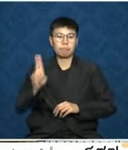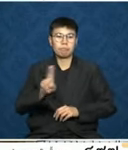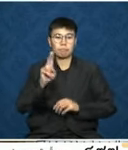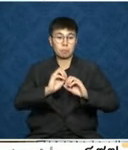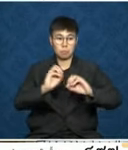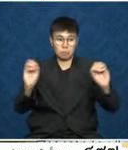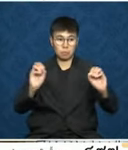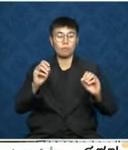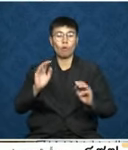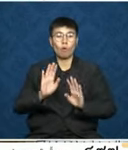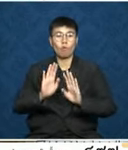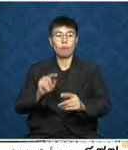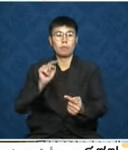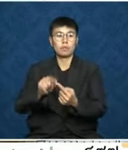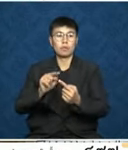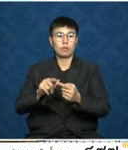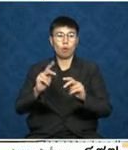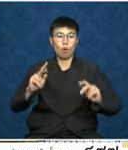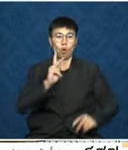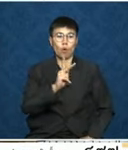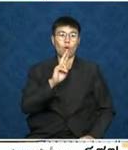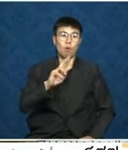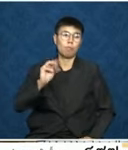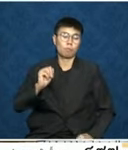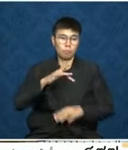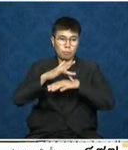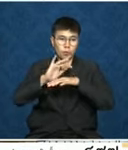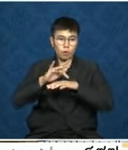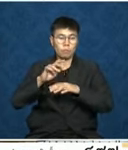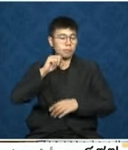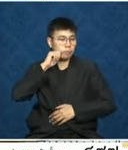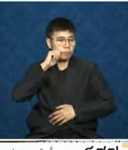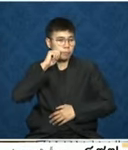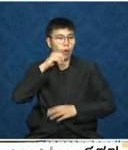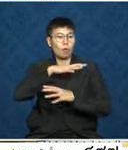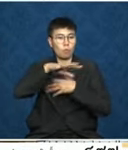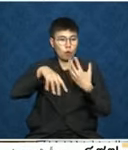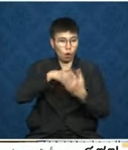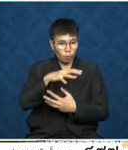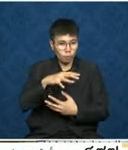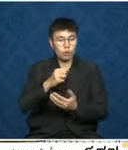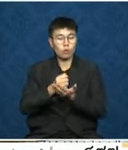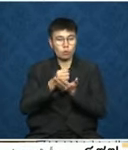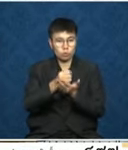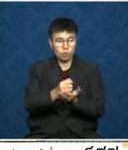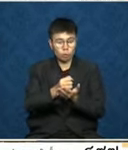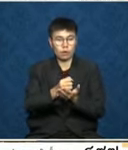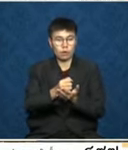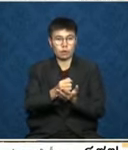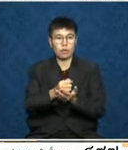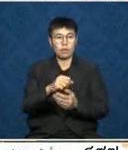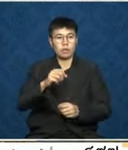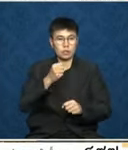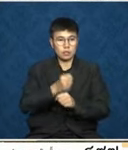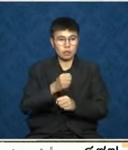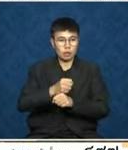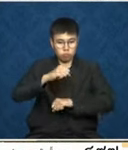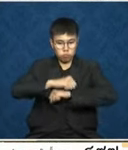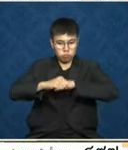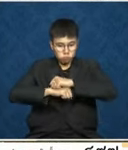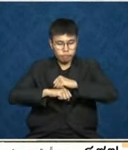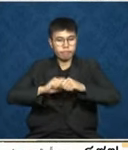ผ่านไปยังกรมทรัพยากรน้ำกระทรวงทรัพยากรธรรมชาติและสิ่งแวดล้อมเช่วยกรุณาลงไปซ่อมแซมนะครับที่จะ